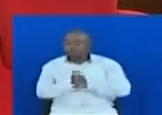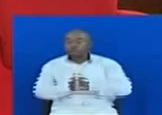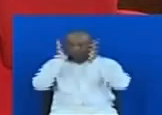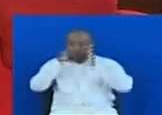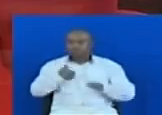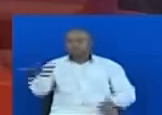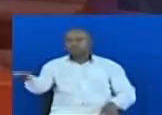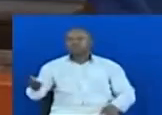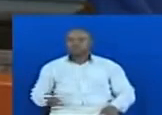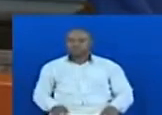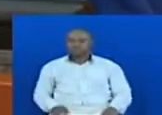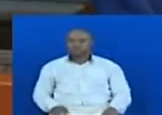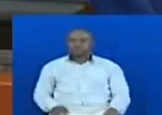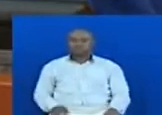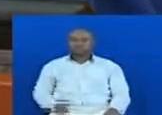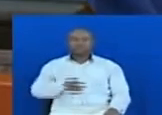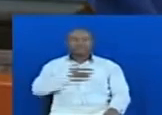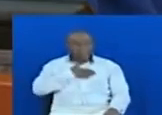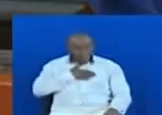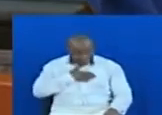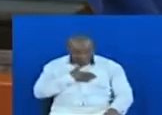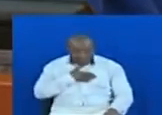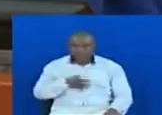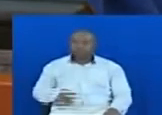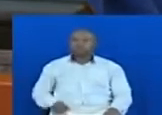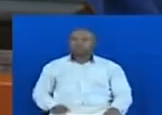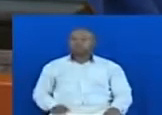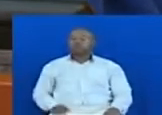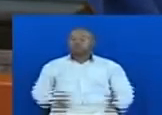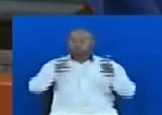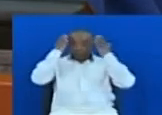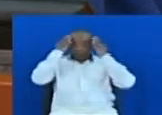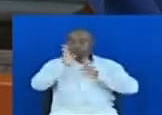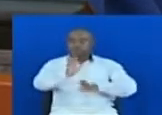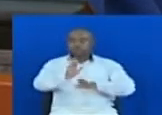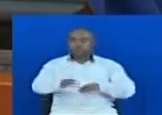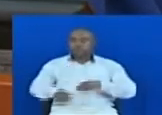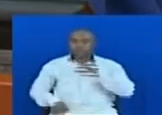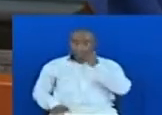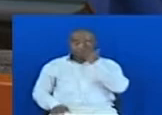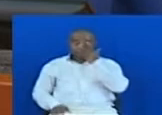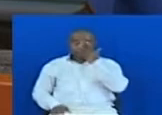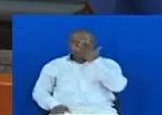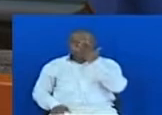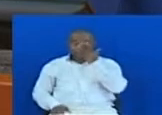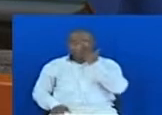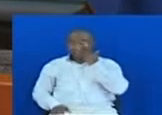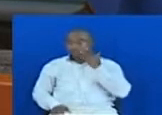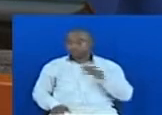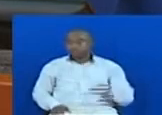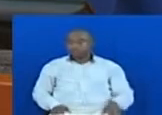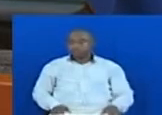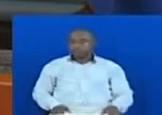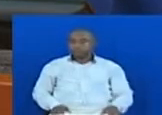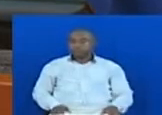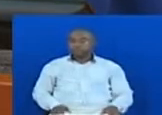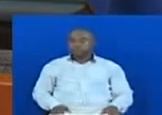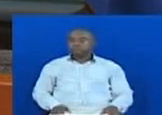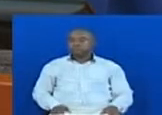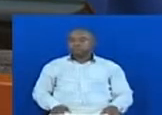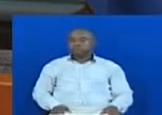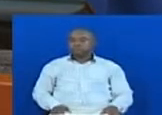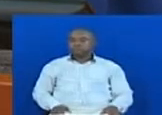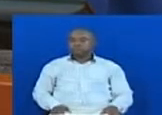Spika. Asante sana Mheshimiwa Joseph Msukuma. Mheshimiwa Livingstone Lusinde atafuatiwa na Mheshimiwa David